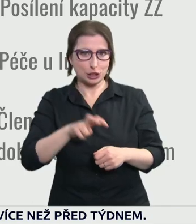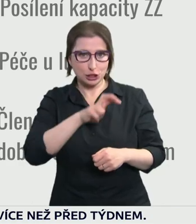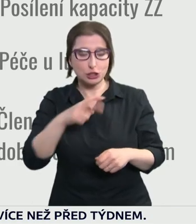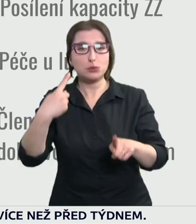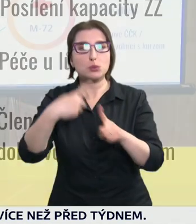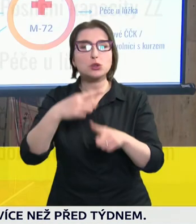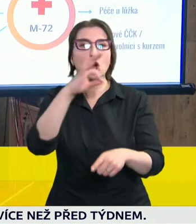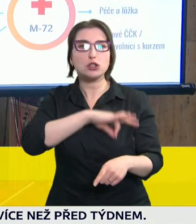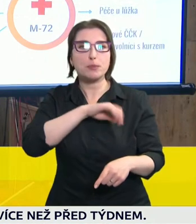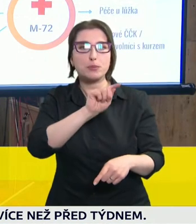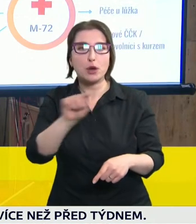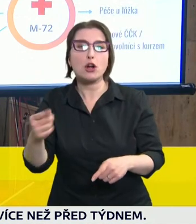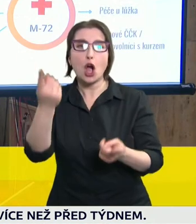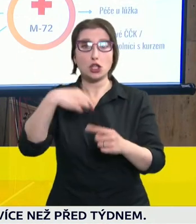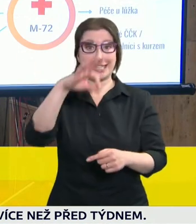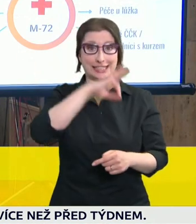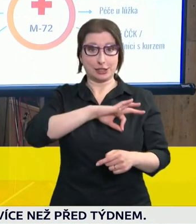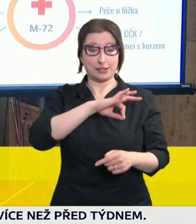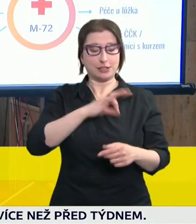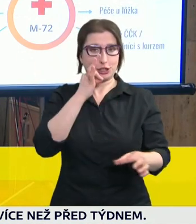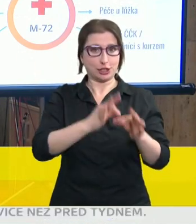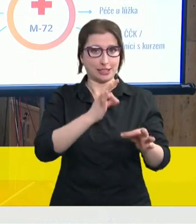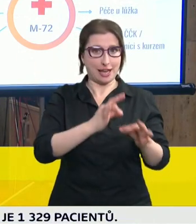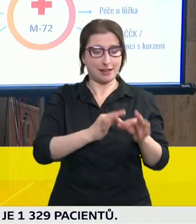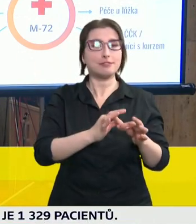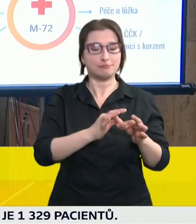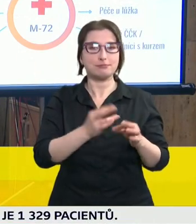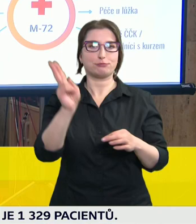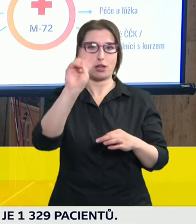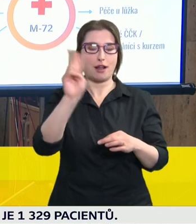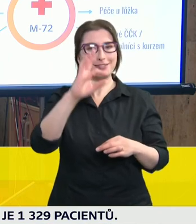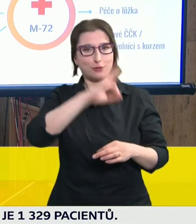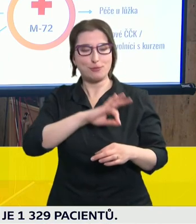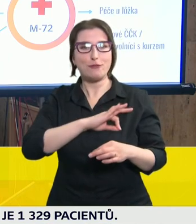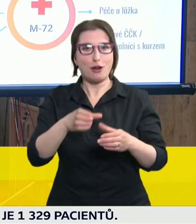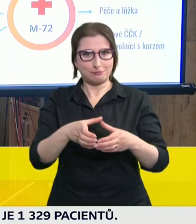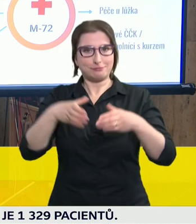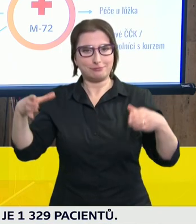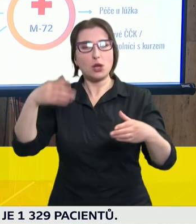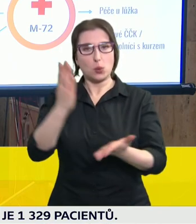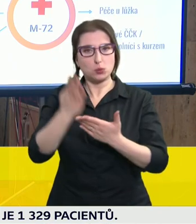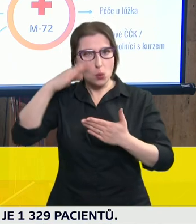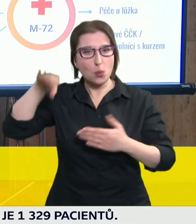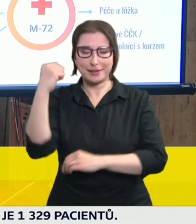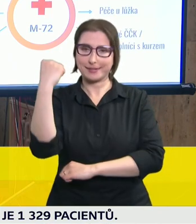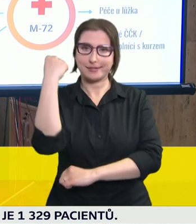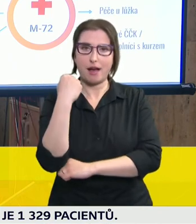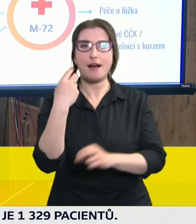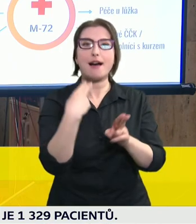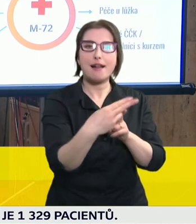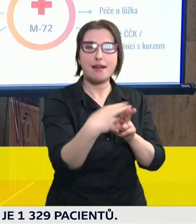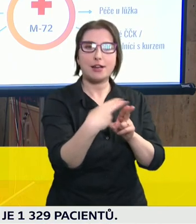od října prošli tímto kurzem, a tímto my velmi děkujeme všem, kteří se do něj zapojili a projevili svoji ochotu se angažovat v